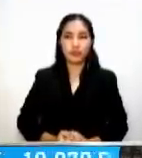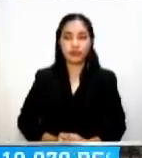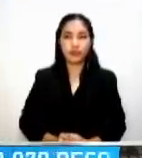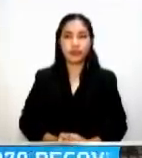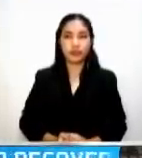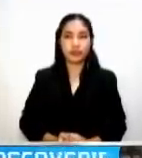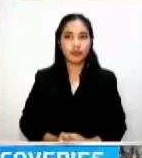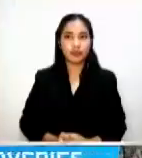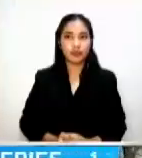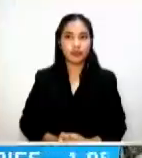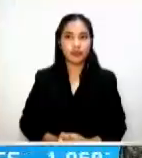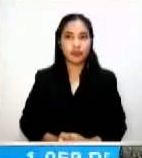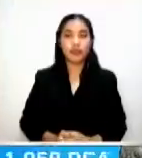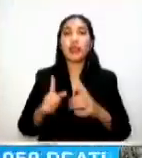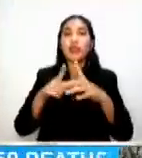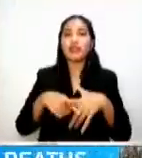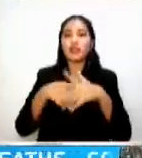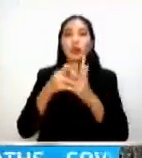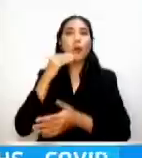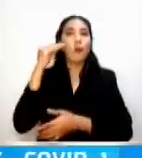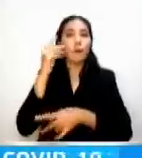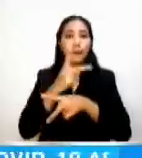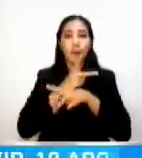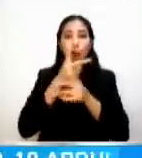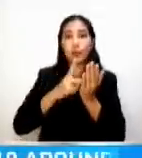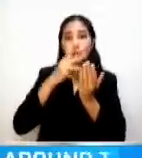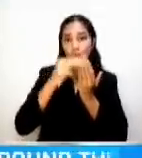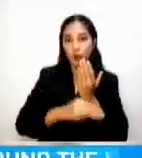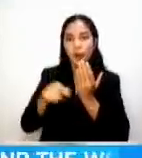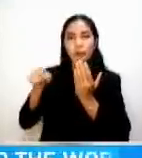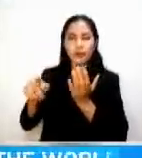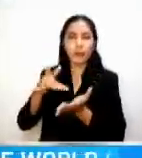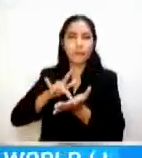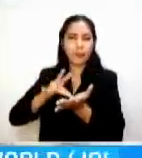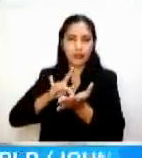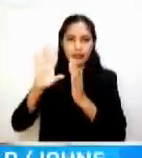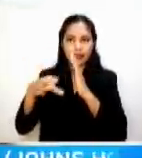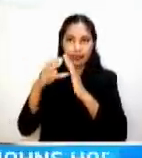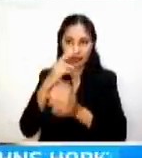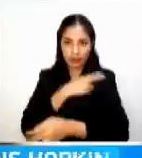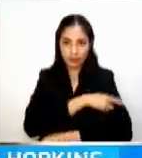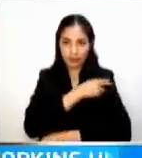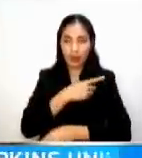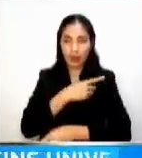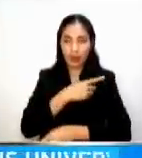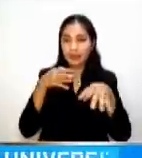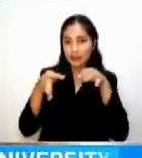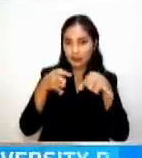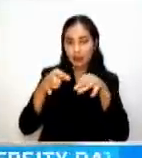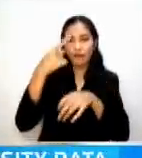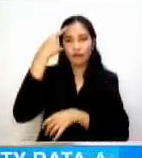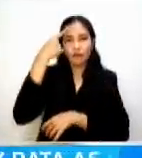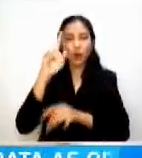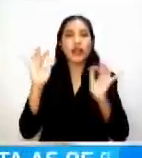Naglunsad ng COVID home care program ang The Medical City. Pero mabilis nilang sabi para lamang ito sa mga mild at moderate cases o yung mga